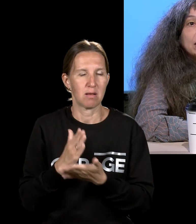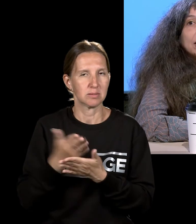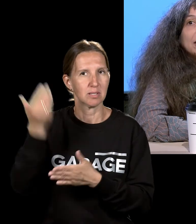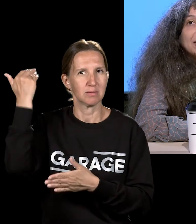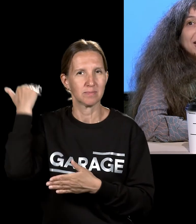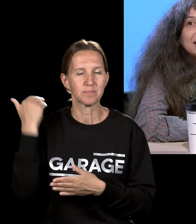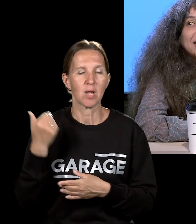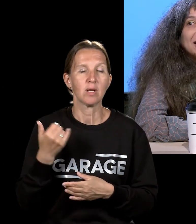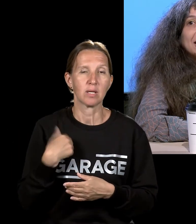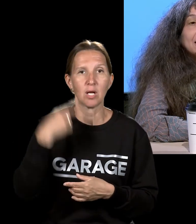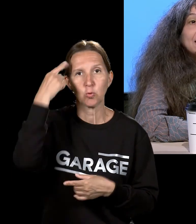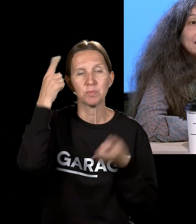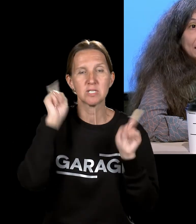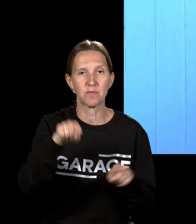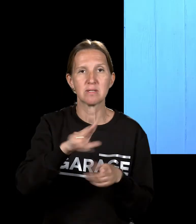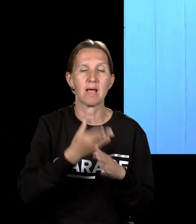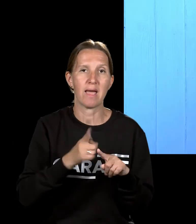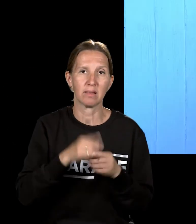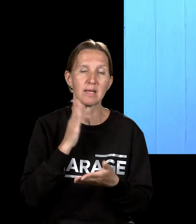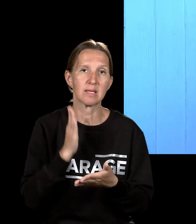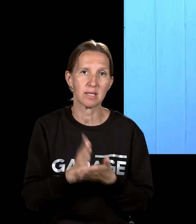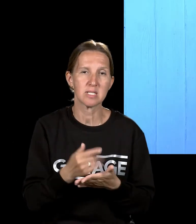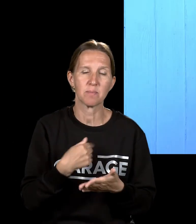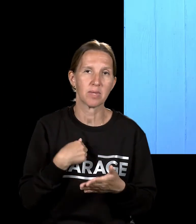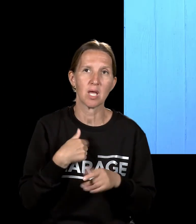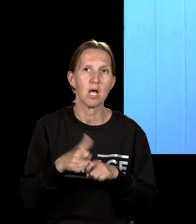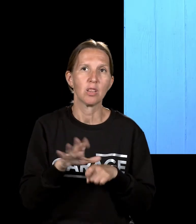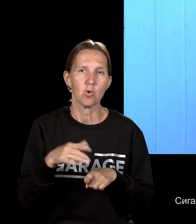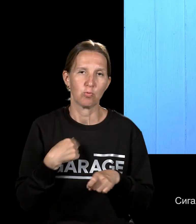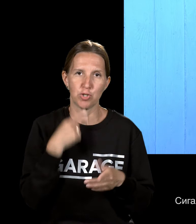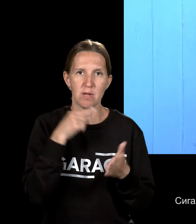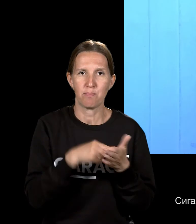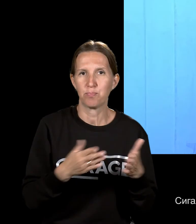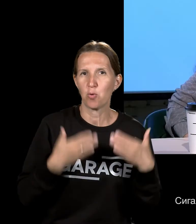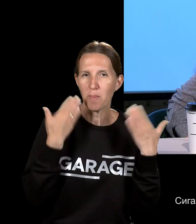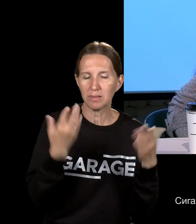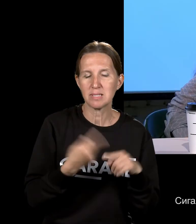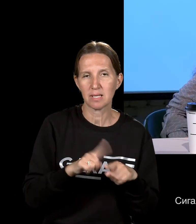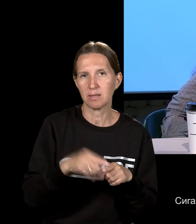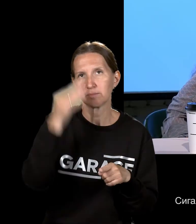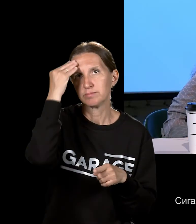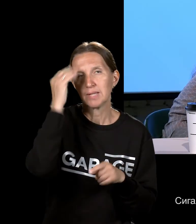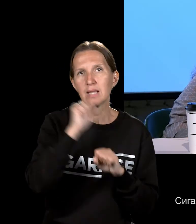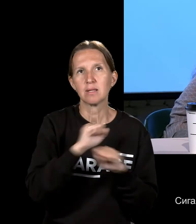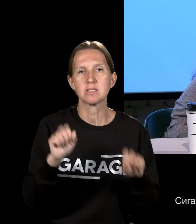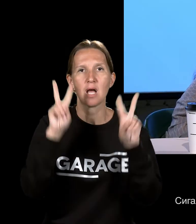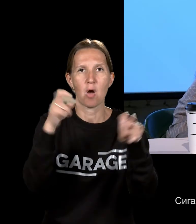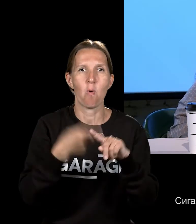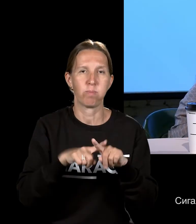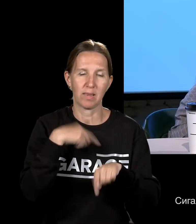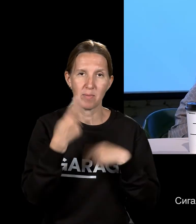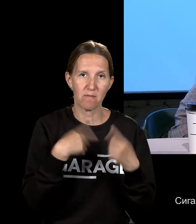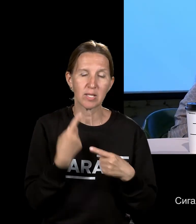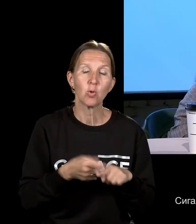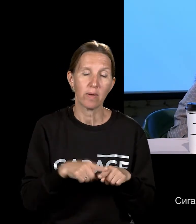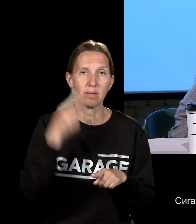просто не оставляла эта ассоциация на протяжении… Да, я думаю, что она там действительно присутствует. не очень попадает… Это не то, что